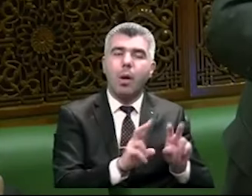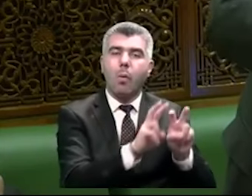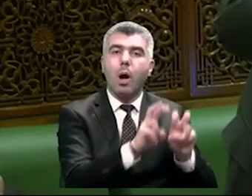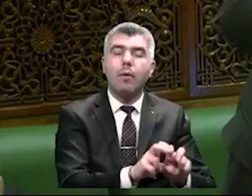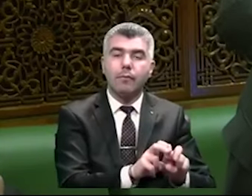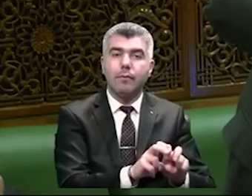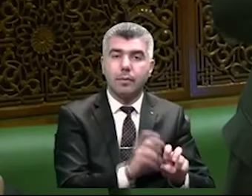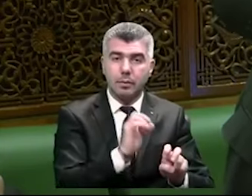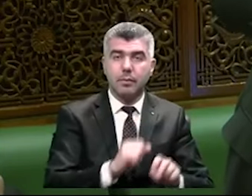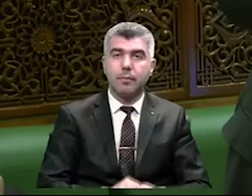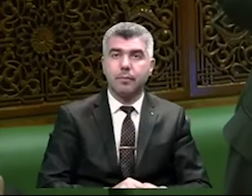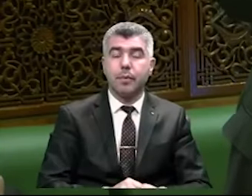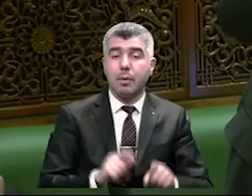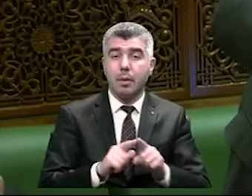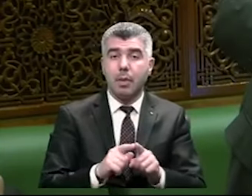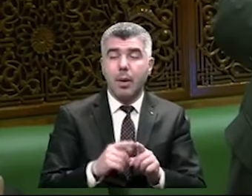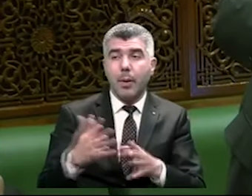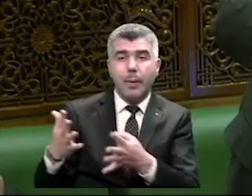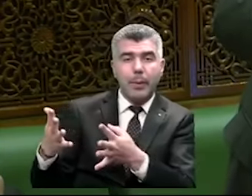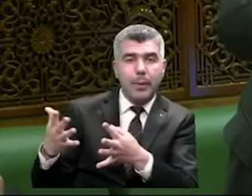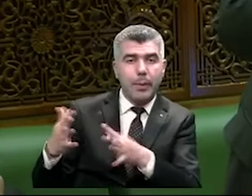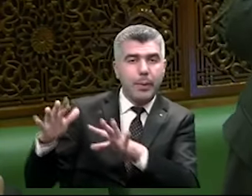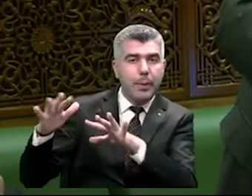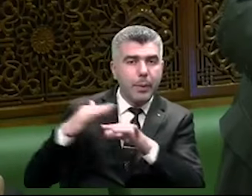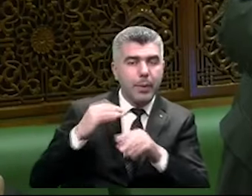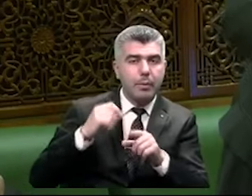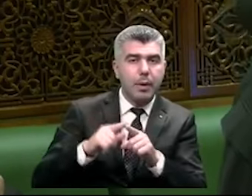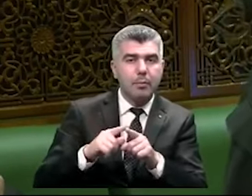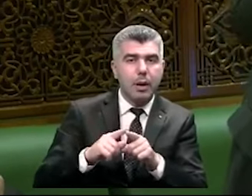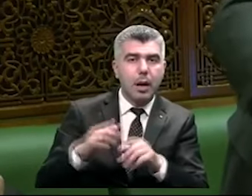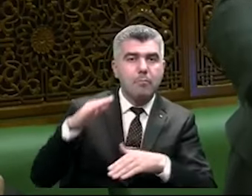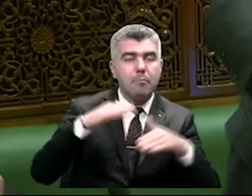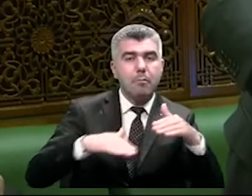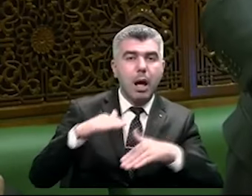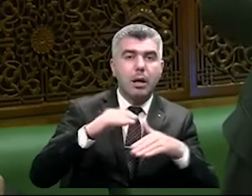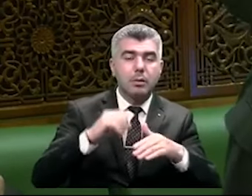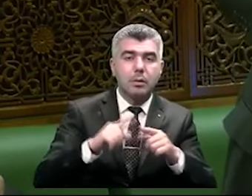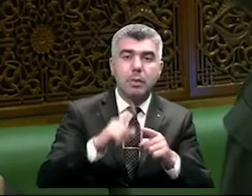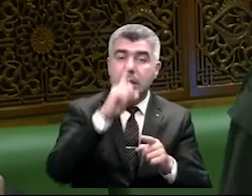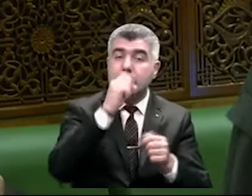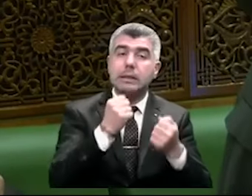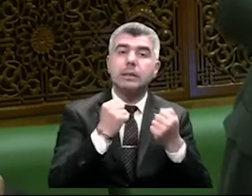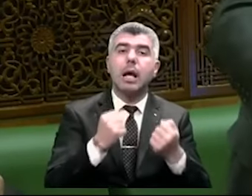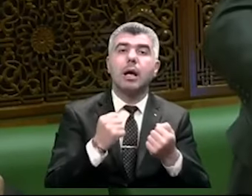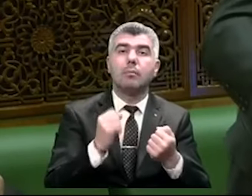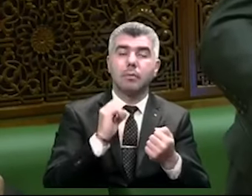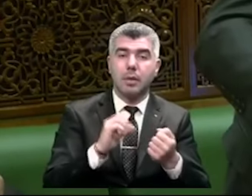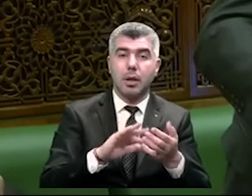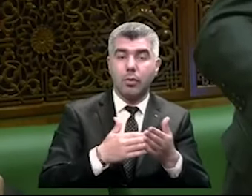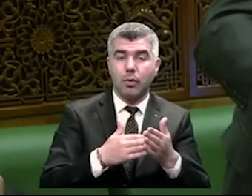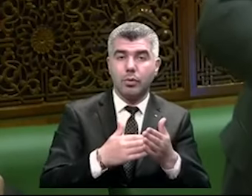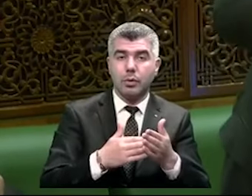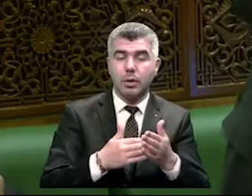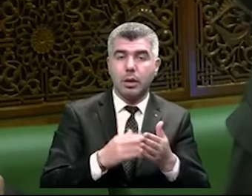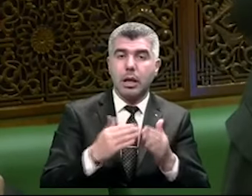داخل الموانئ لان منلي كيكون الرياح ولا كتكون هيجان ديال البحر كتكون مهدده باش تقطع الحبال ديالها وتكون الكارثه بحال اللي كانت وقعت في